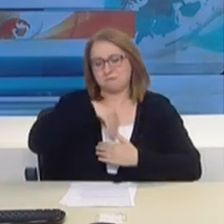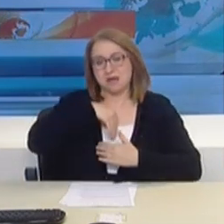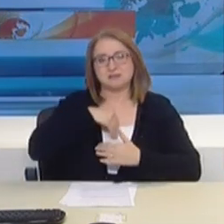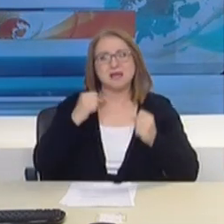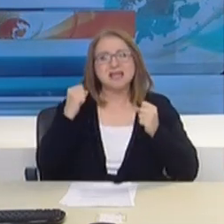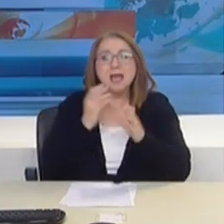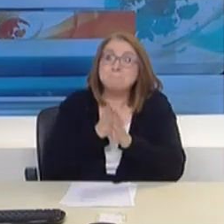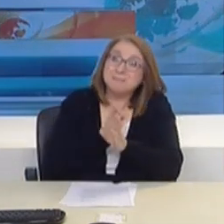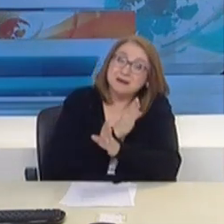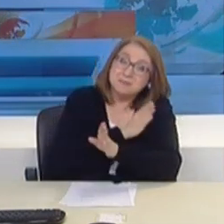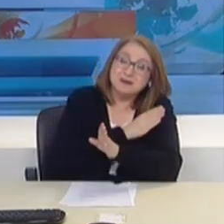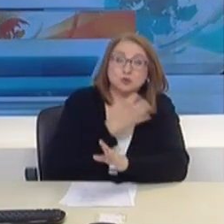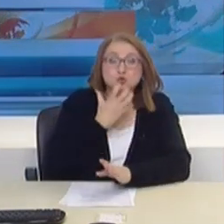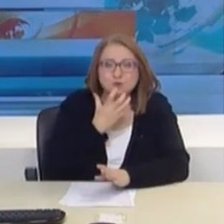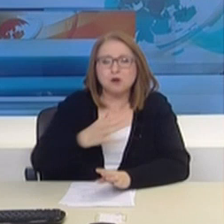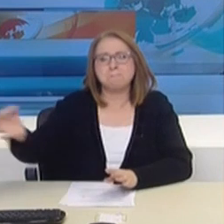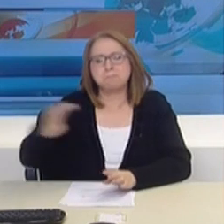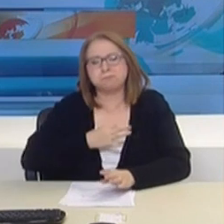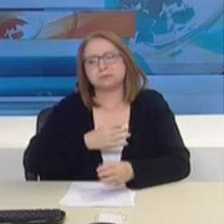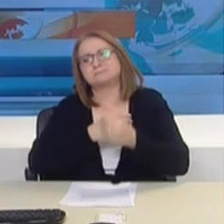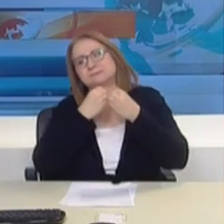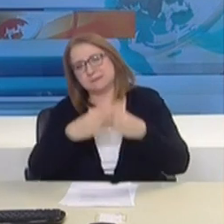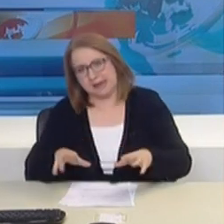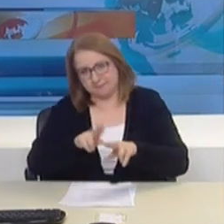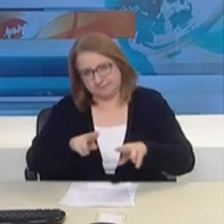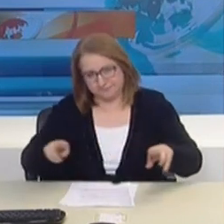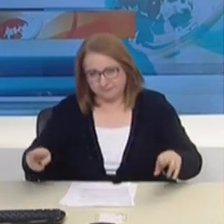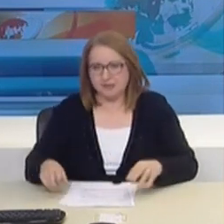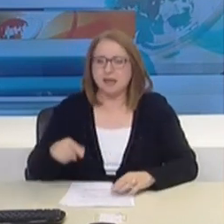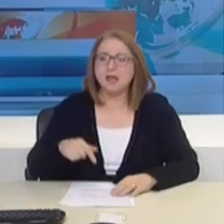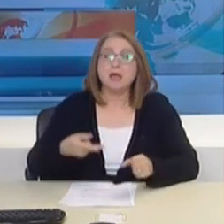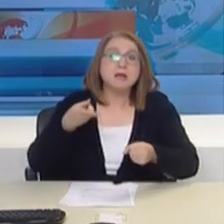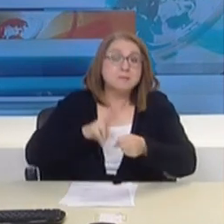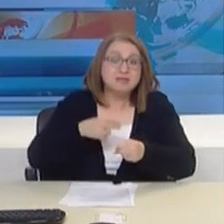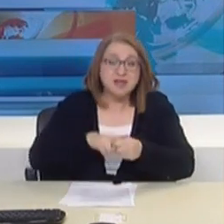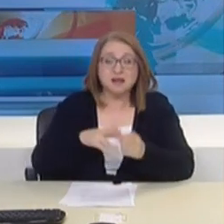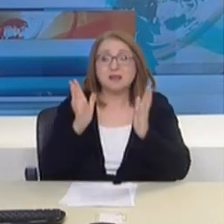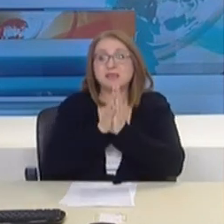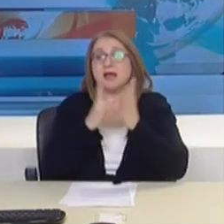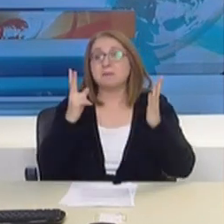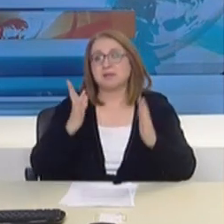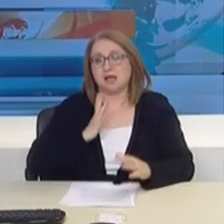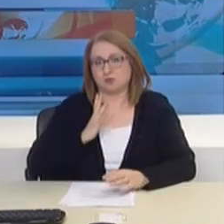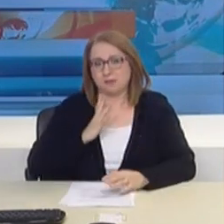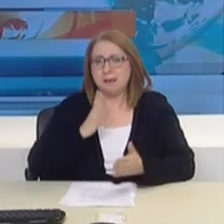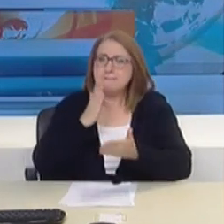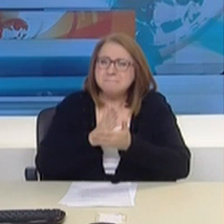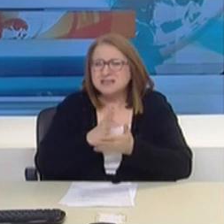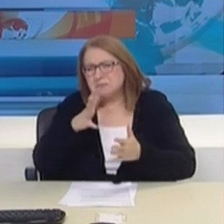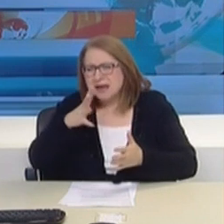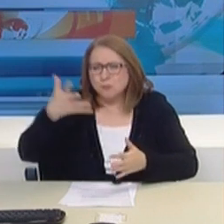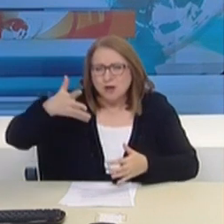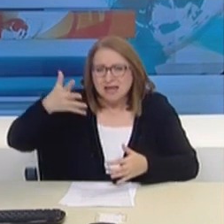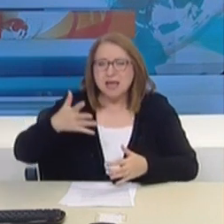πρόβλημα υγείας. Οι συμπολίτες μας που έχουν καταλήξει από το νέο ιό είναι 17. Η μέση ηλικία τους ήταν τα 76